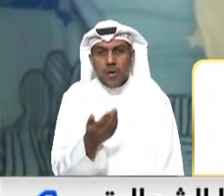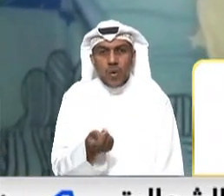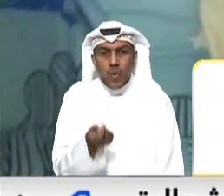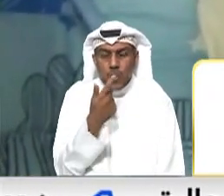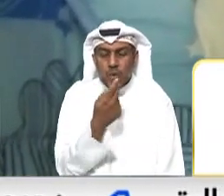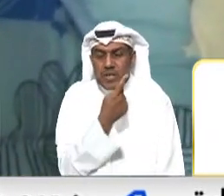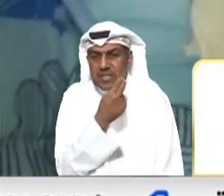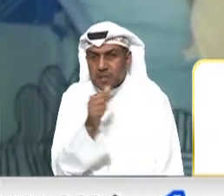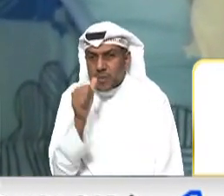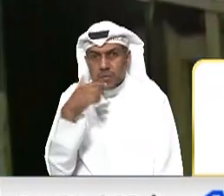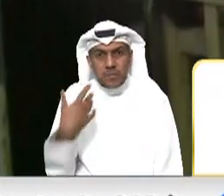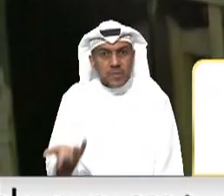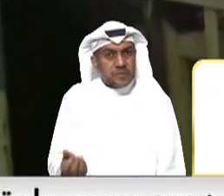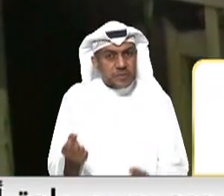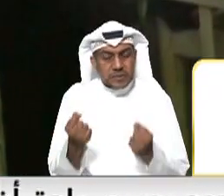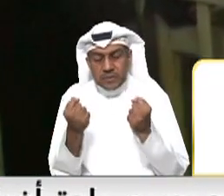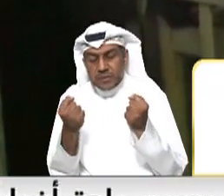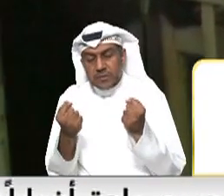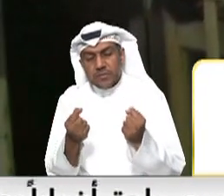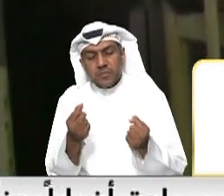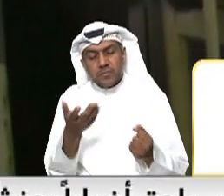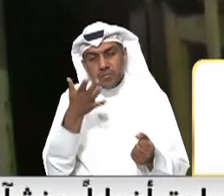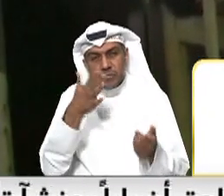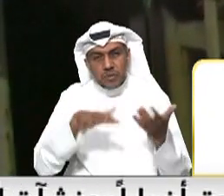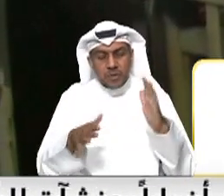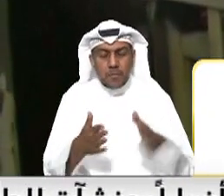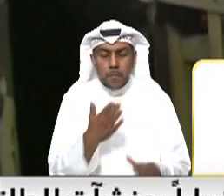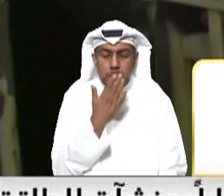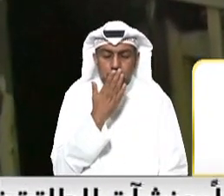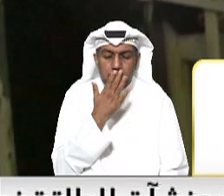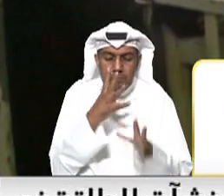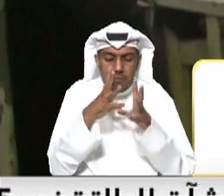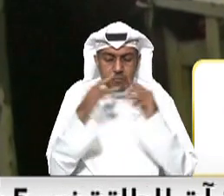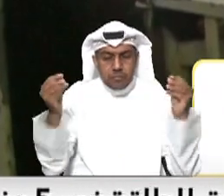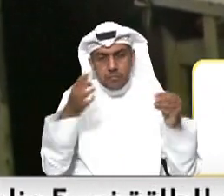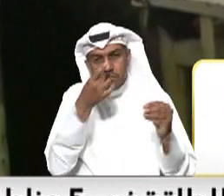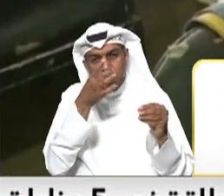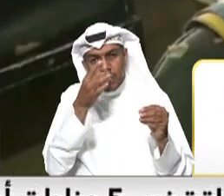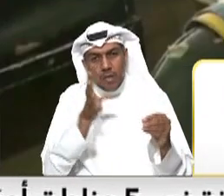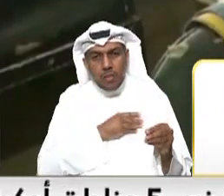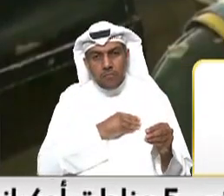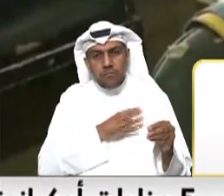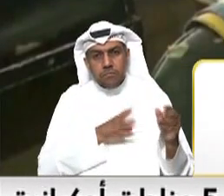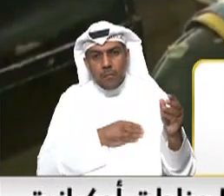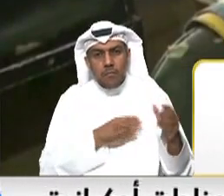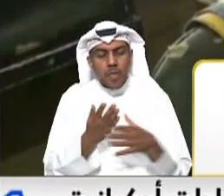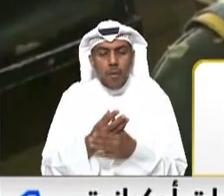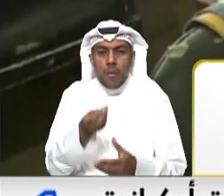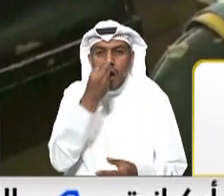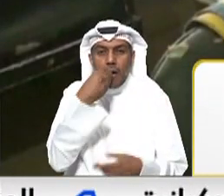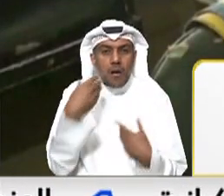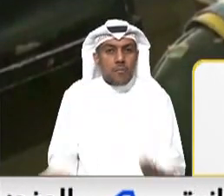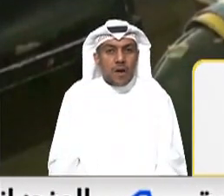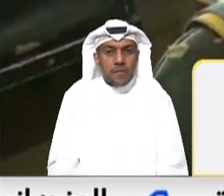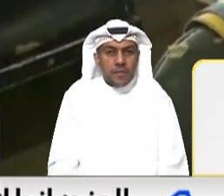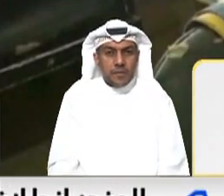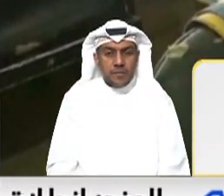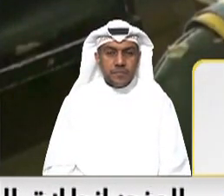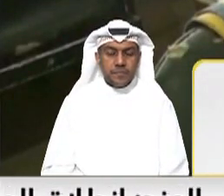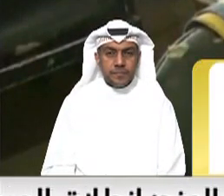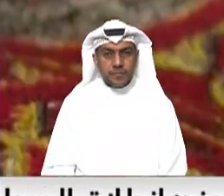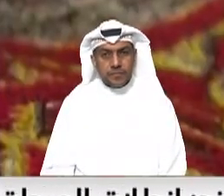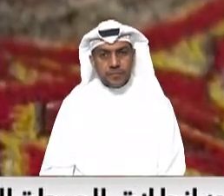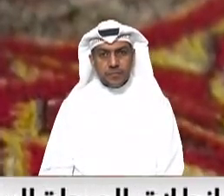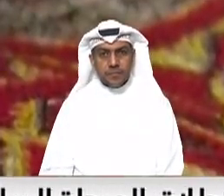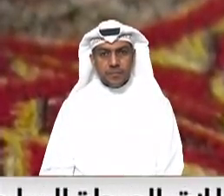فقط، وأن العشرات يفارقون الحياة بصمت نتيجة المجاعة دون أن يتمكنوا من الوصول إلى